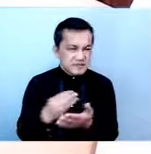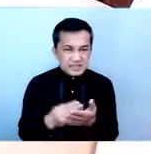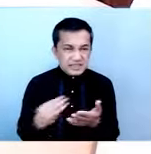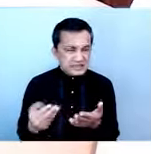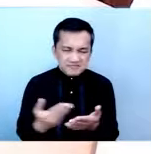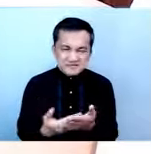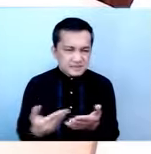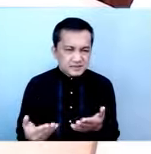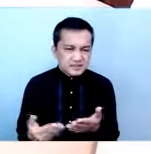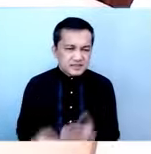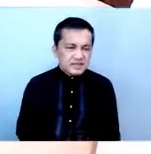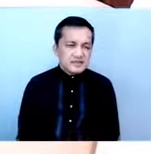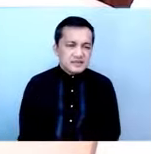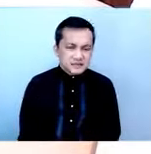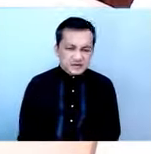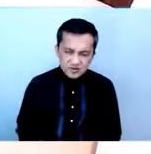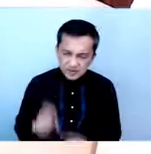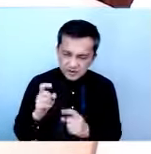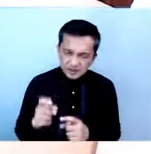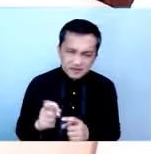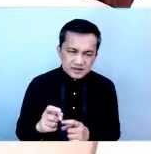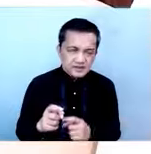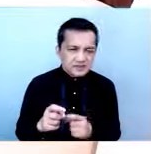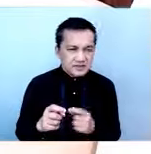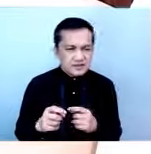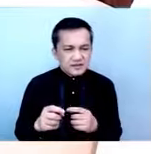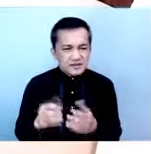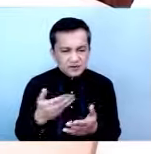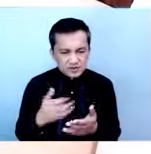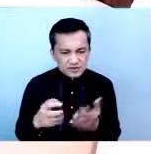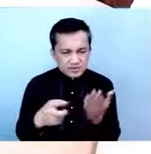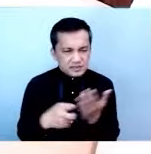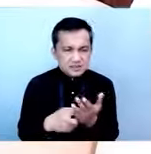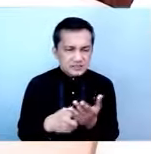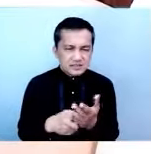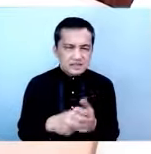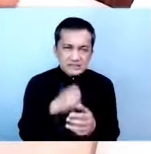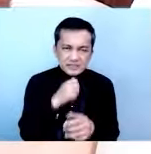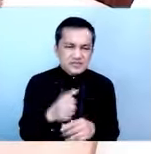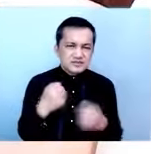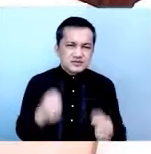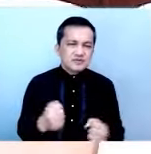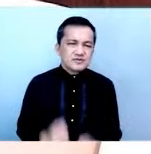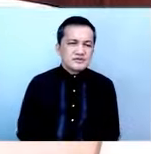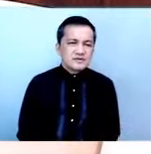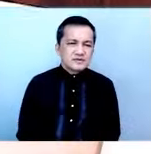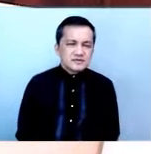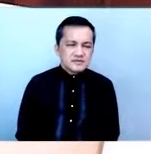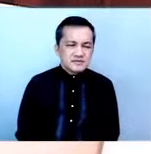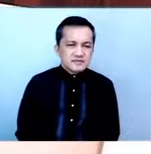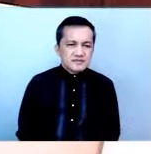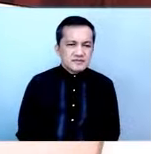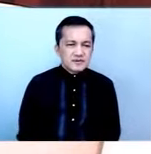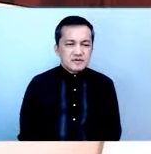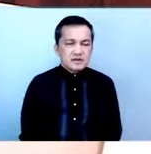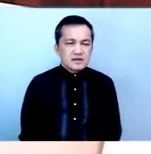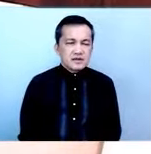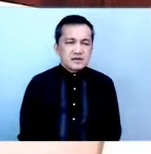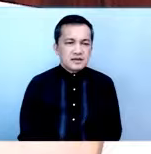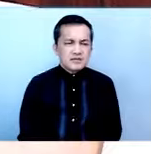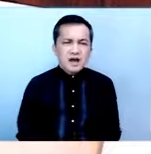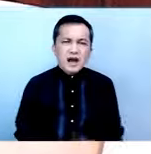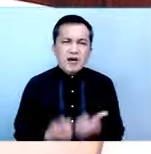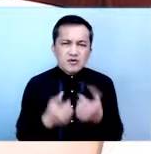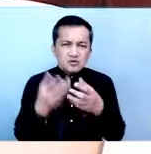pera man yan, regalo, concert ticket, hindi matibay eh. Kasi kung mawala na yun, papaano? Tsaka iisipin